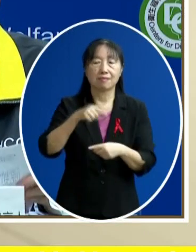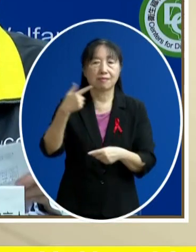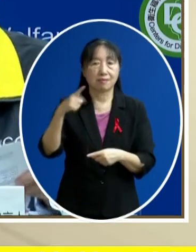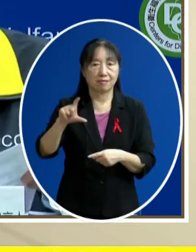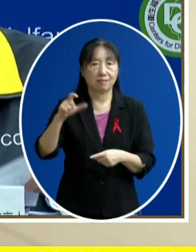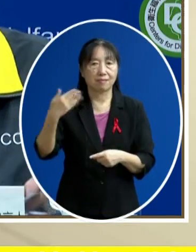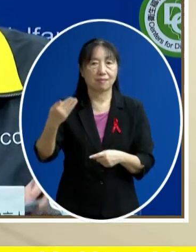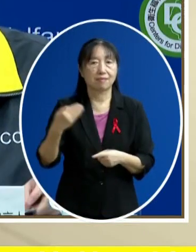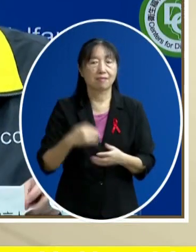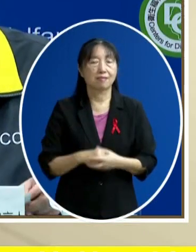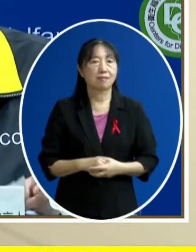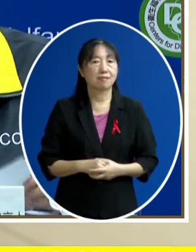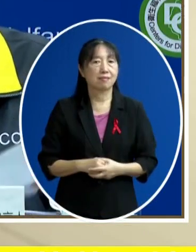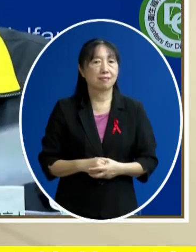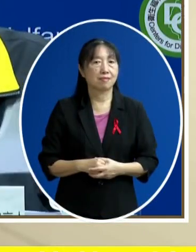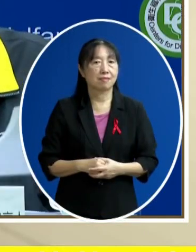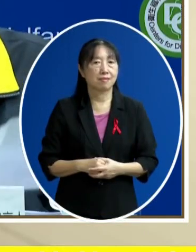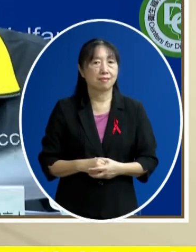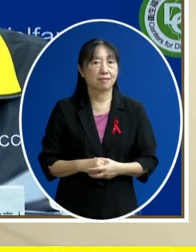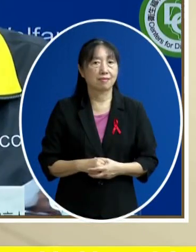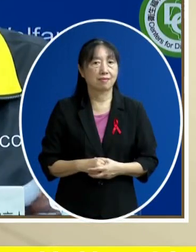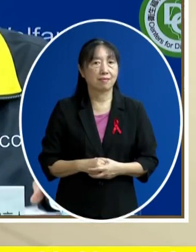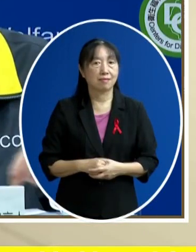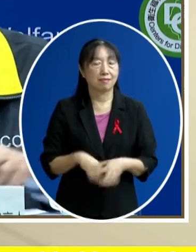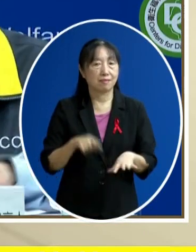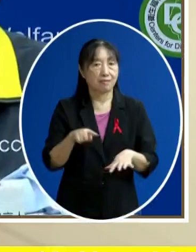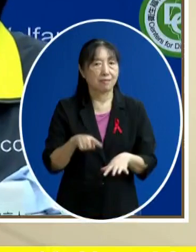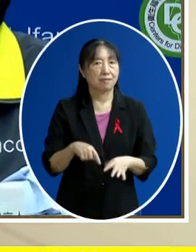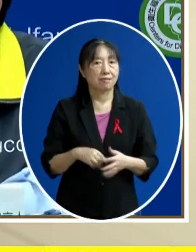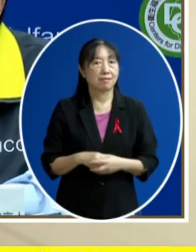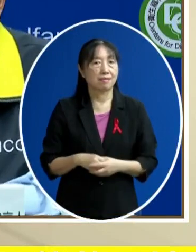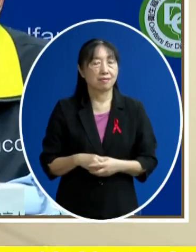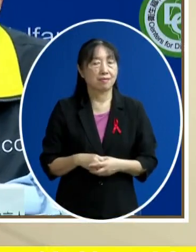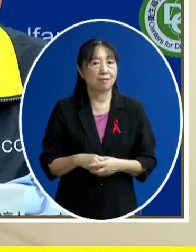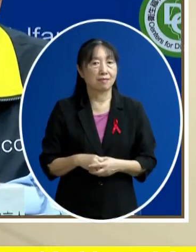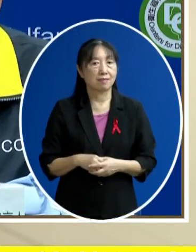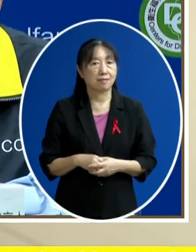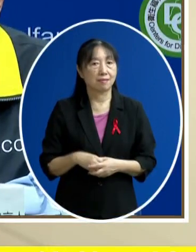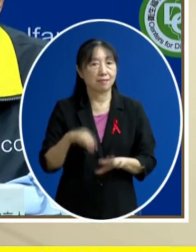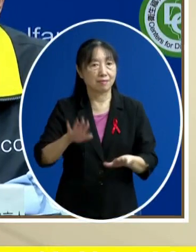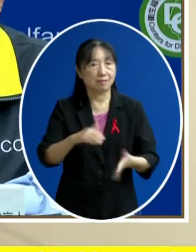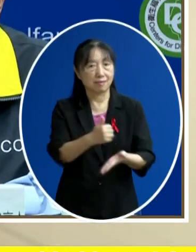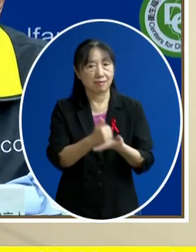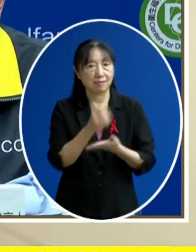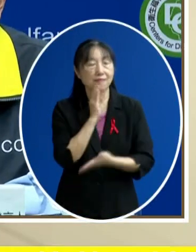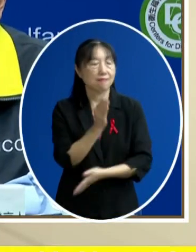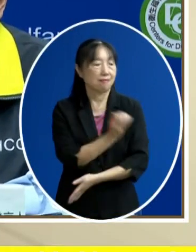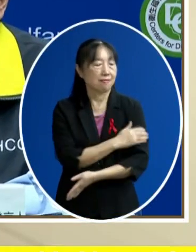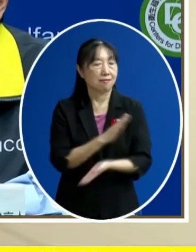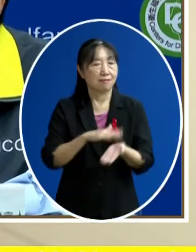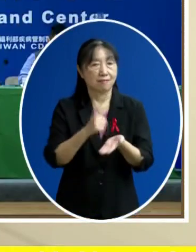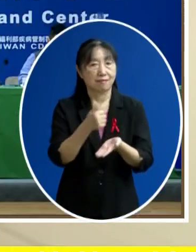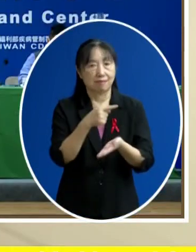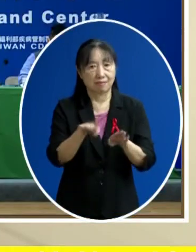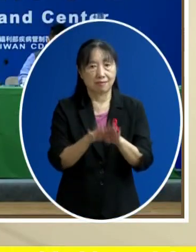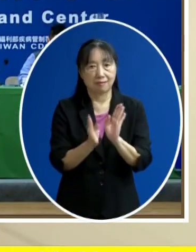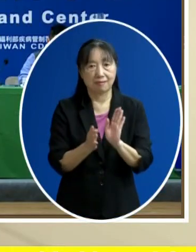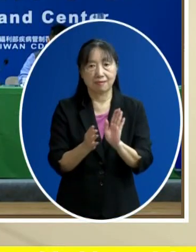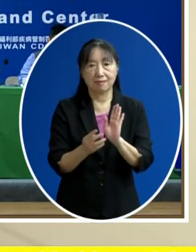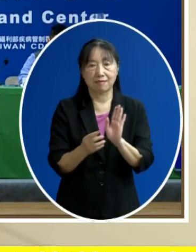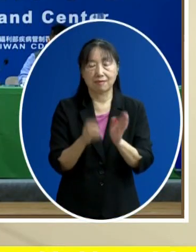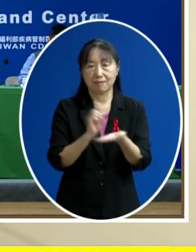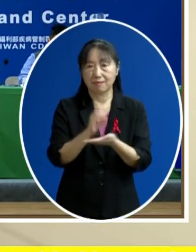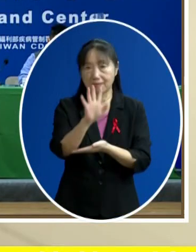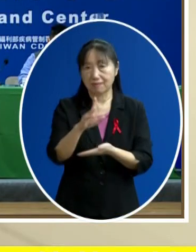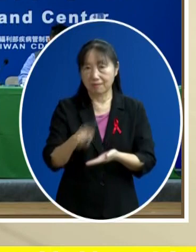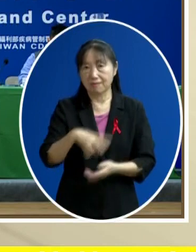55.69%。那我的这个部分就先报告在这里。那再来就请陈婉清医师先报告有关这个